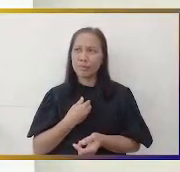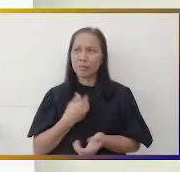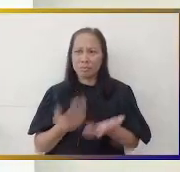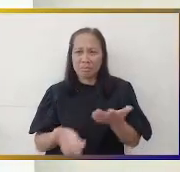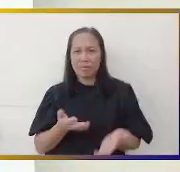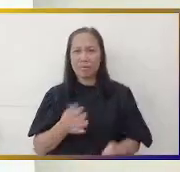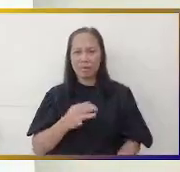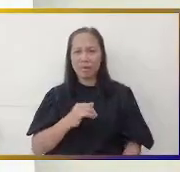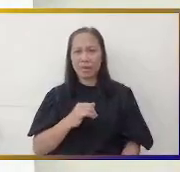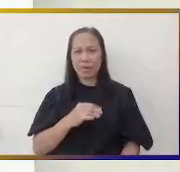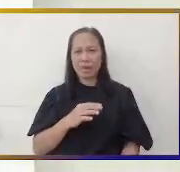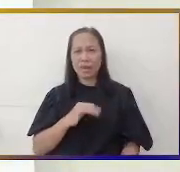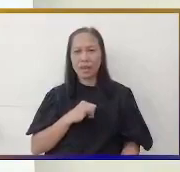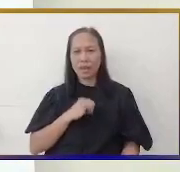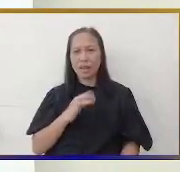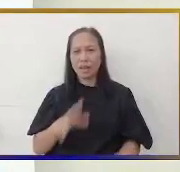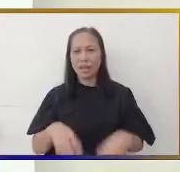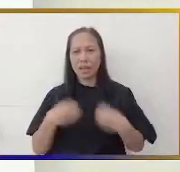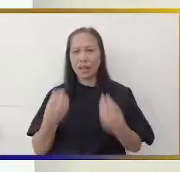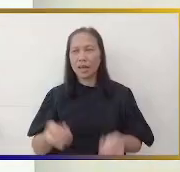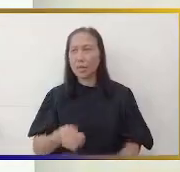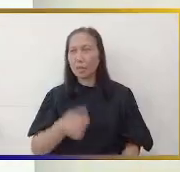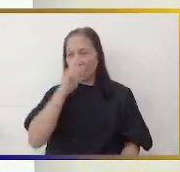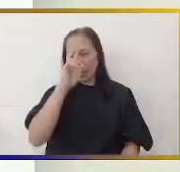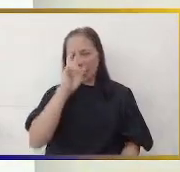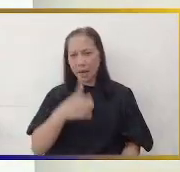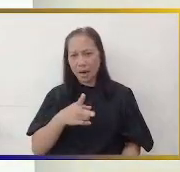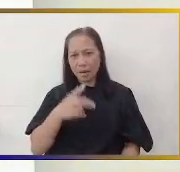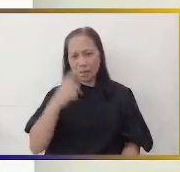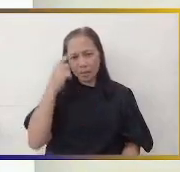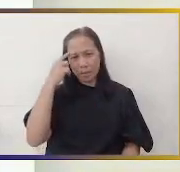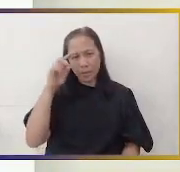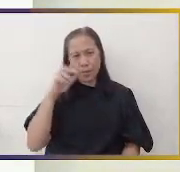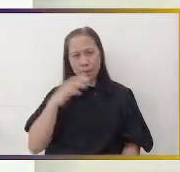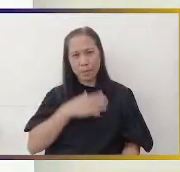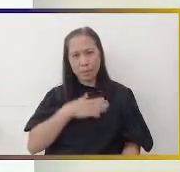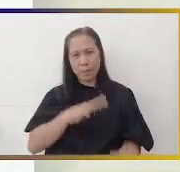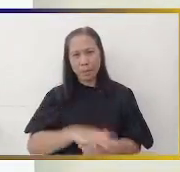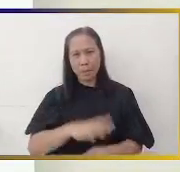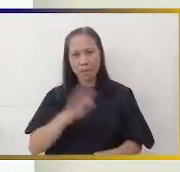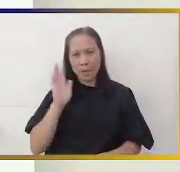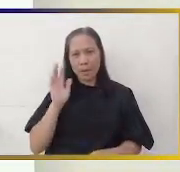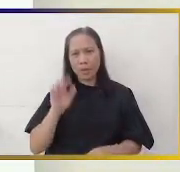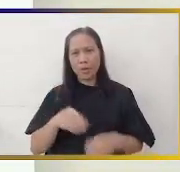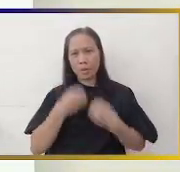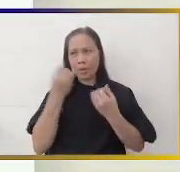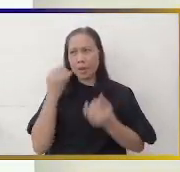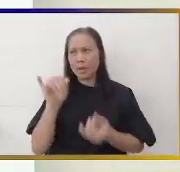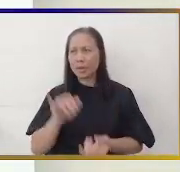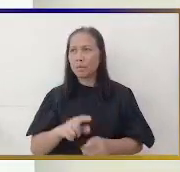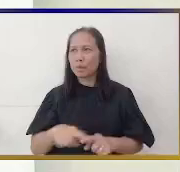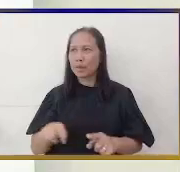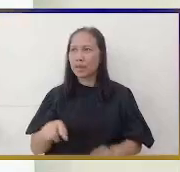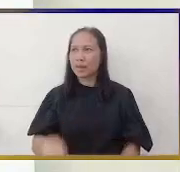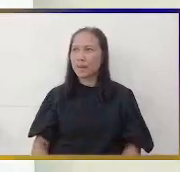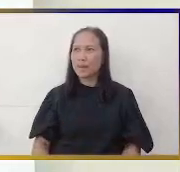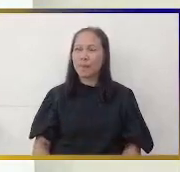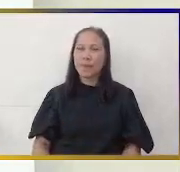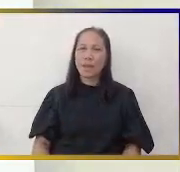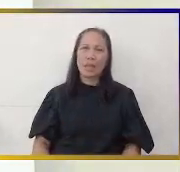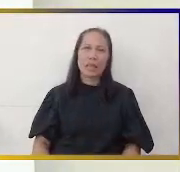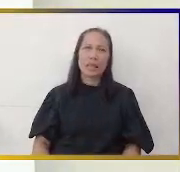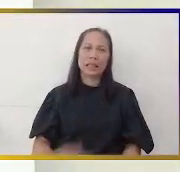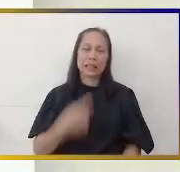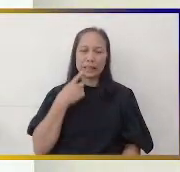M at alam yan ni sir job dahil nakapag-usap kami sa bagay na yan pero alam niyo po ang sabi ko sa panginoon hindi Panginoon